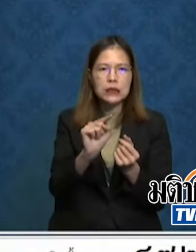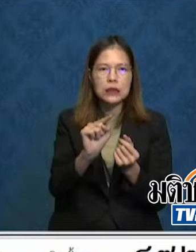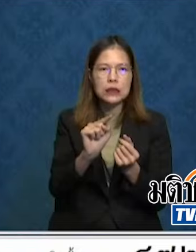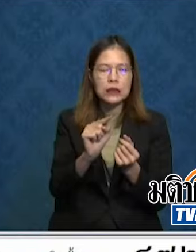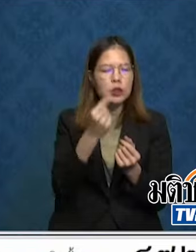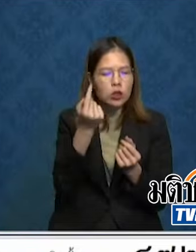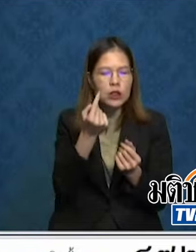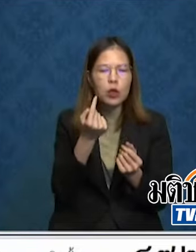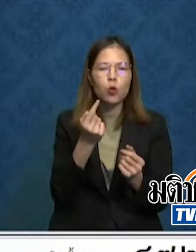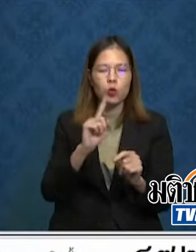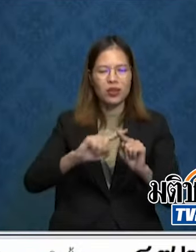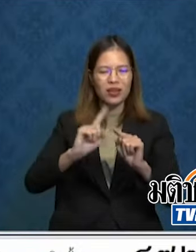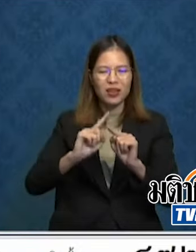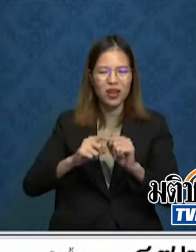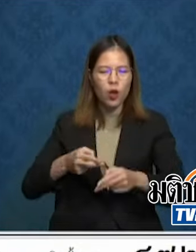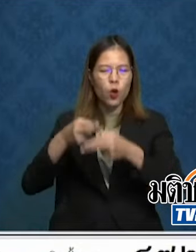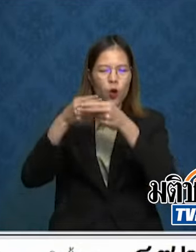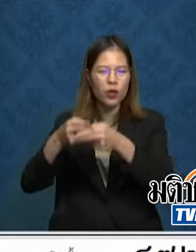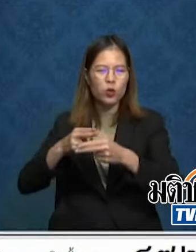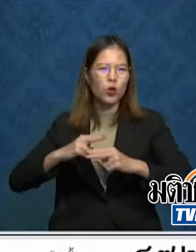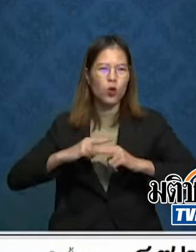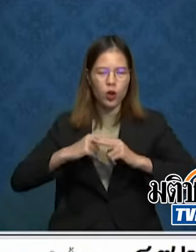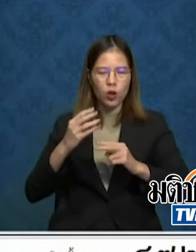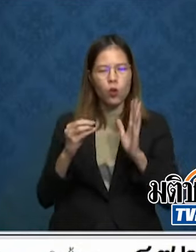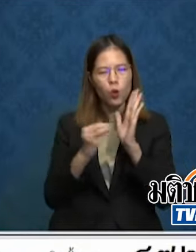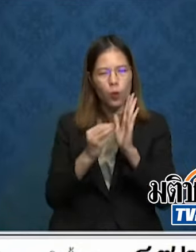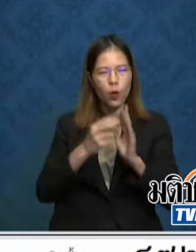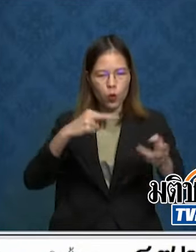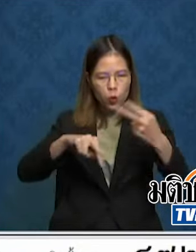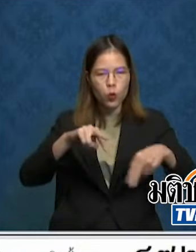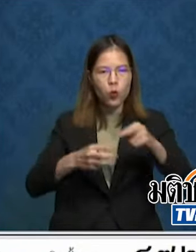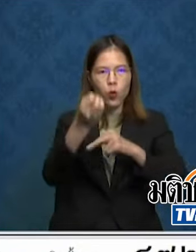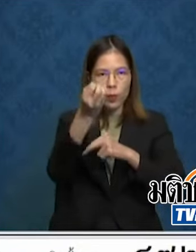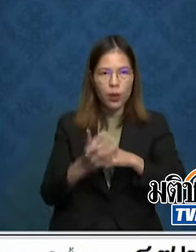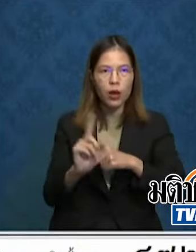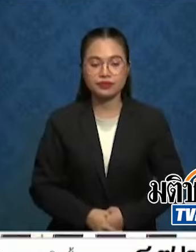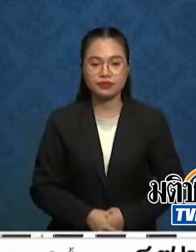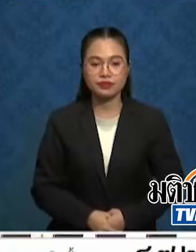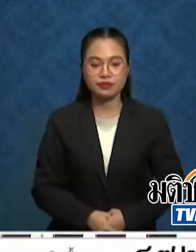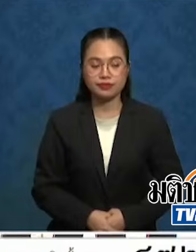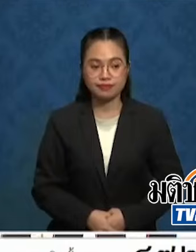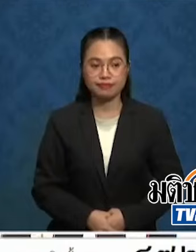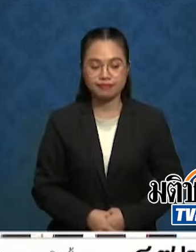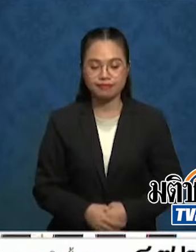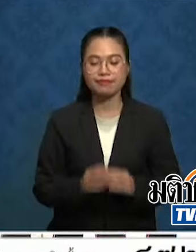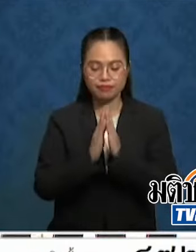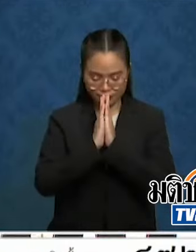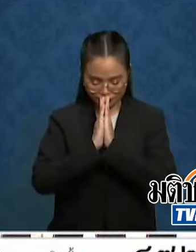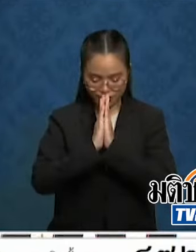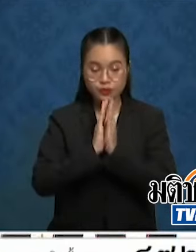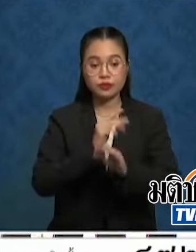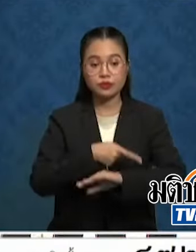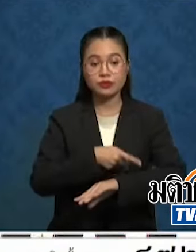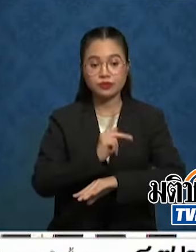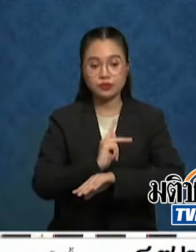ครับหรือพื้นที่ที่เป็นพื้นที่เอกชนยังน้อยก็กทม.ก็ควรจะเข้าไปดูแลให้มากขึ้นกว่าเดิมนะครับขอบคุณครับ เรียนท่านประธานที่เคารพ